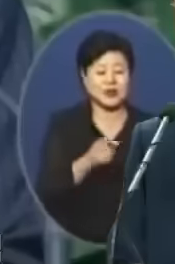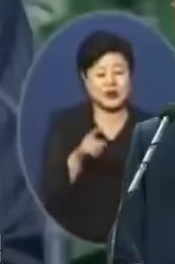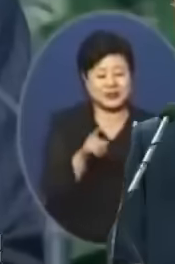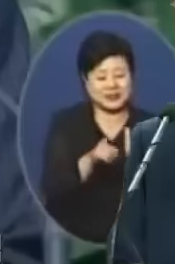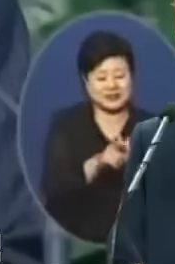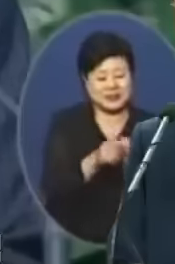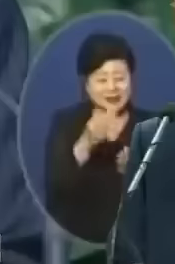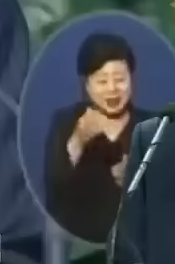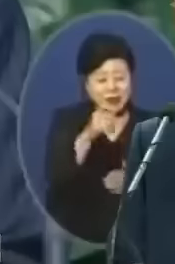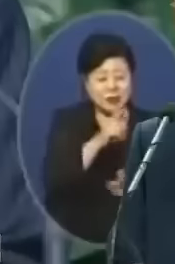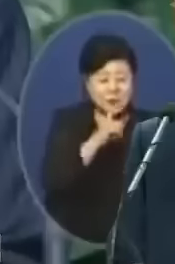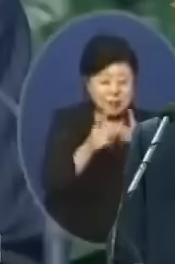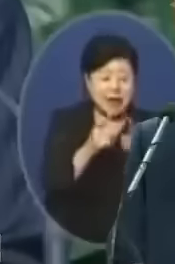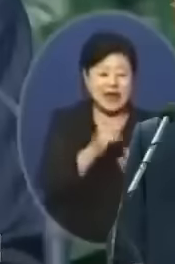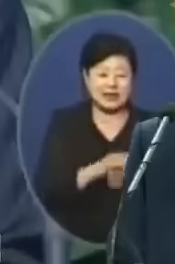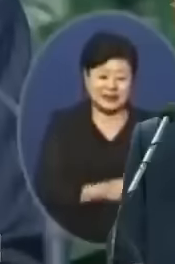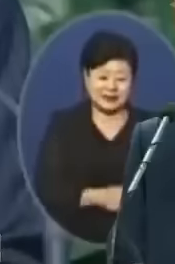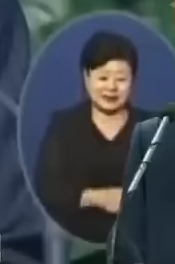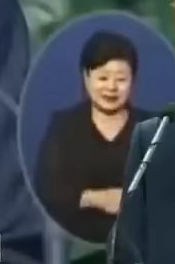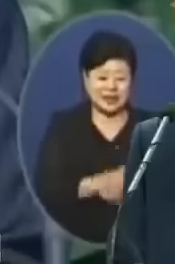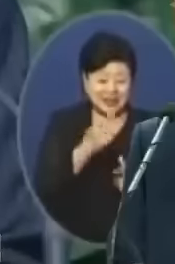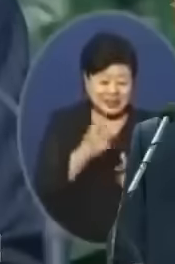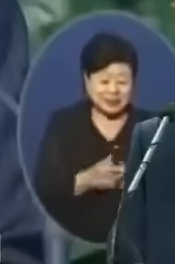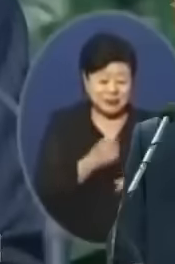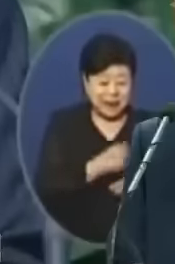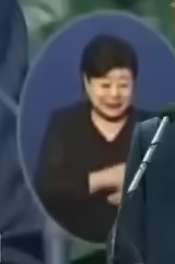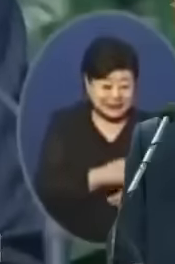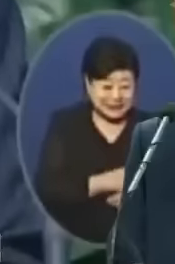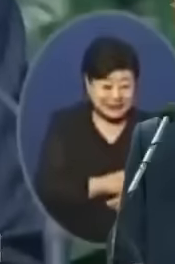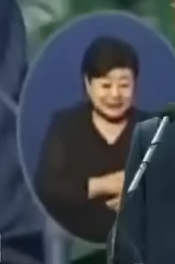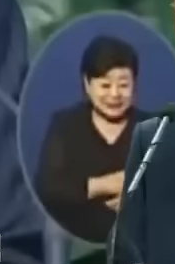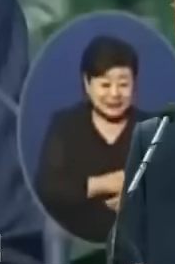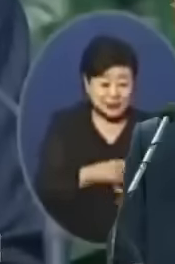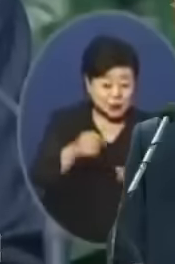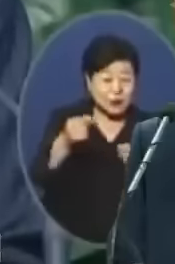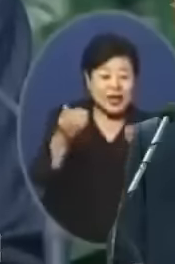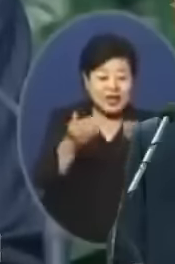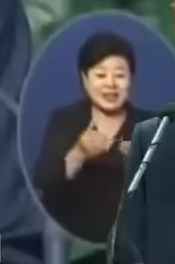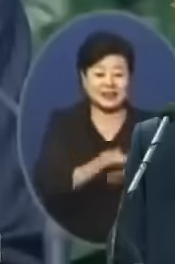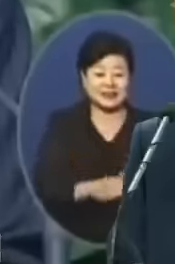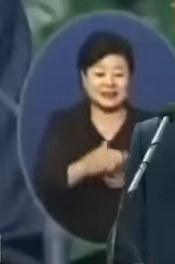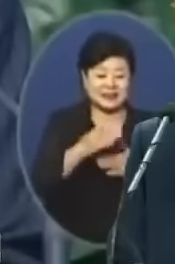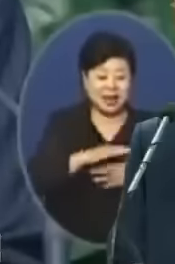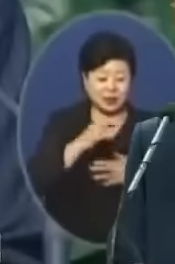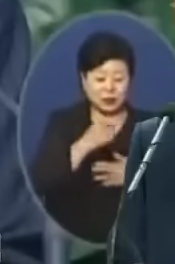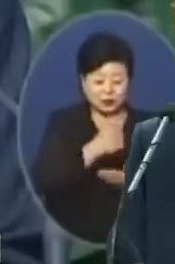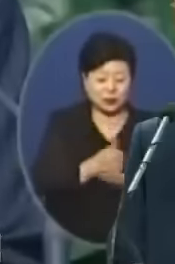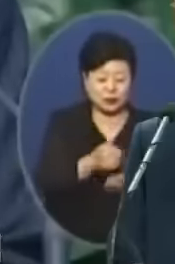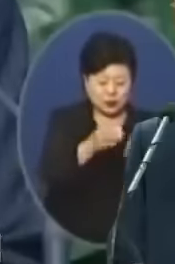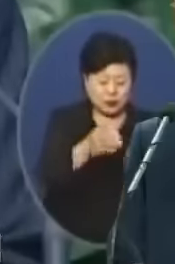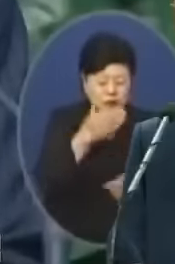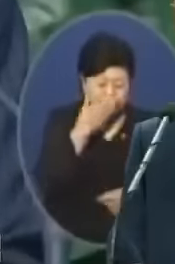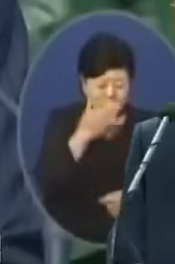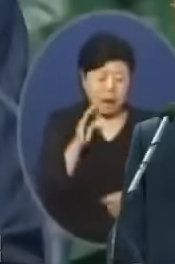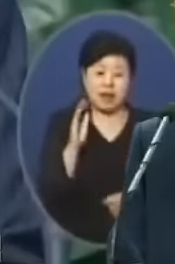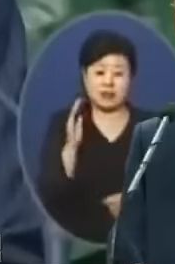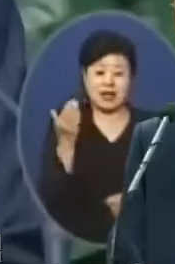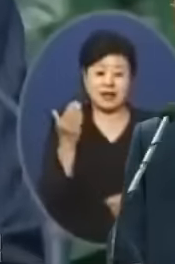위해서는 여러분 말을 해야 되는 것입니다. 예수님이 하신 구원의 일을 나도 주님을 통해서 할